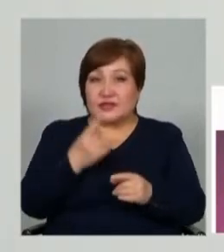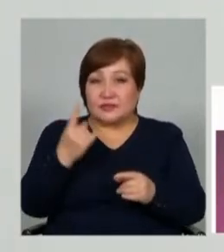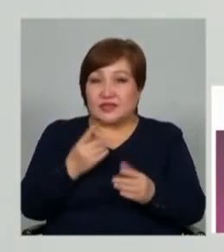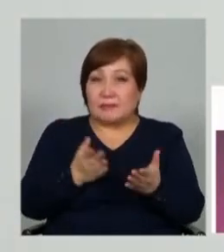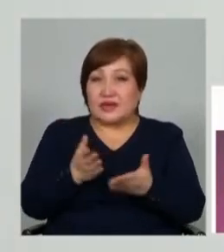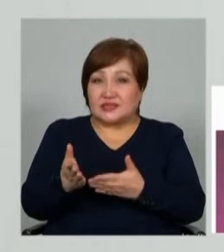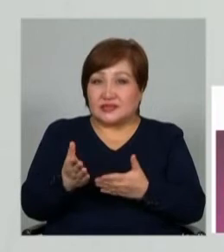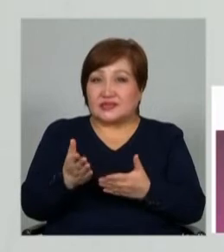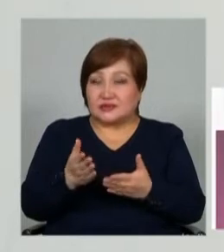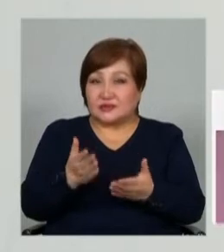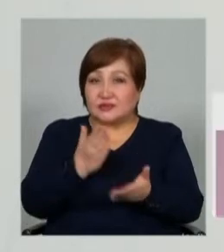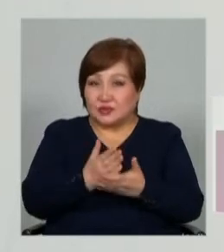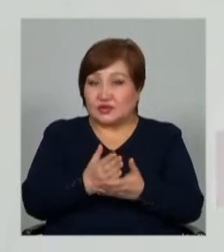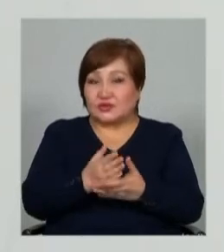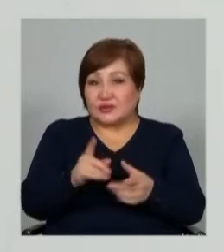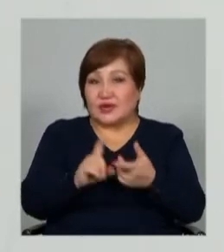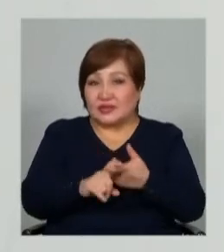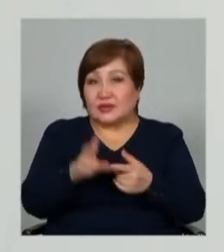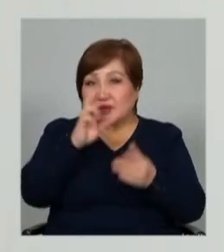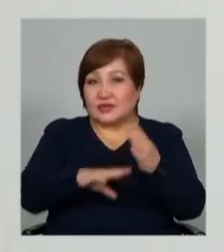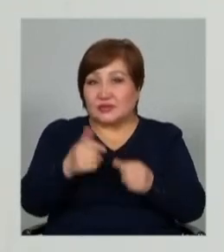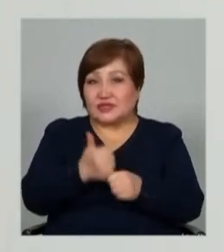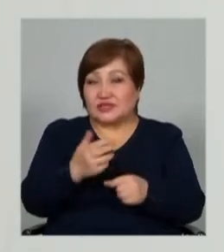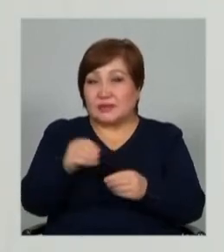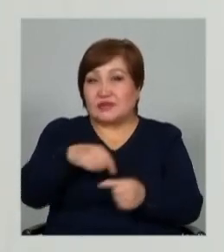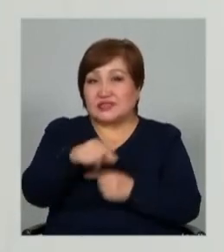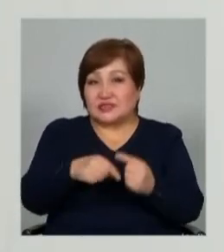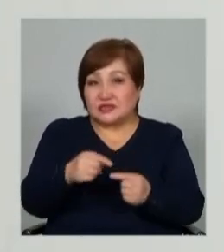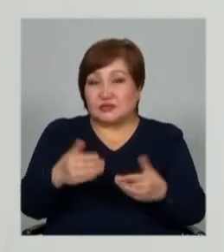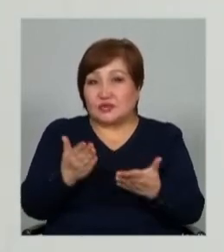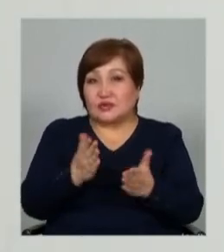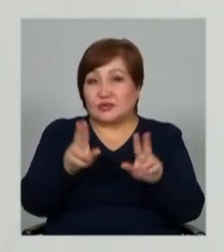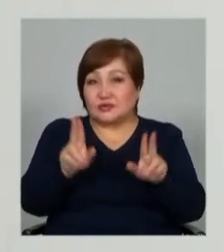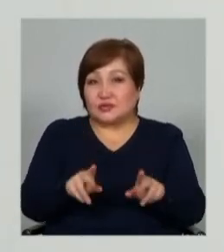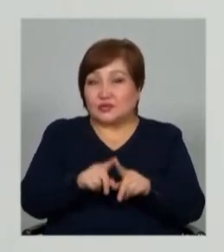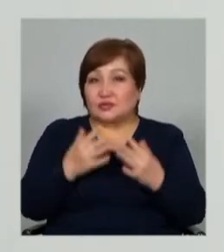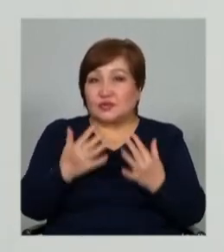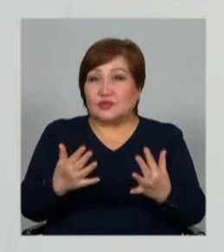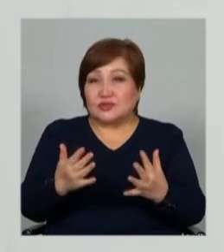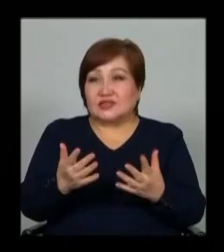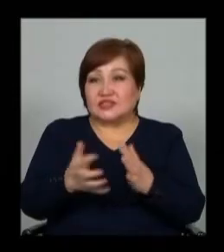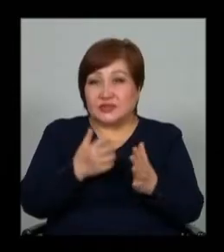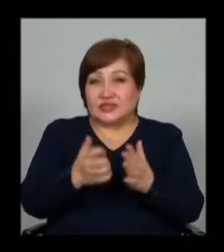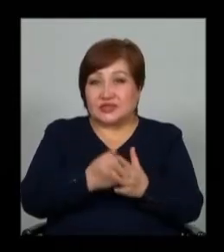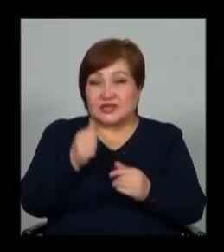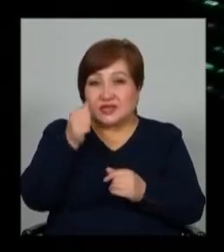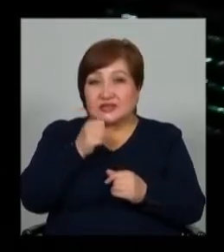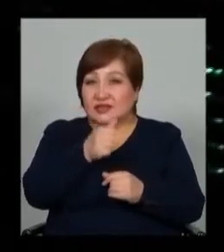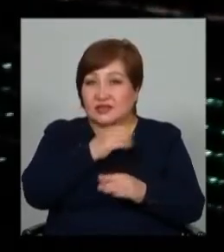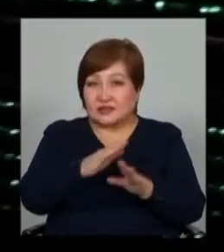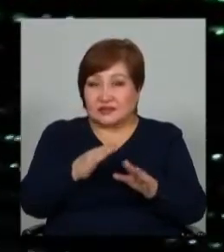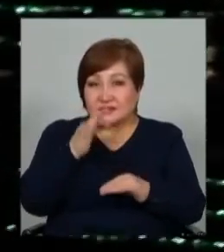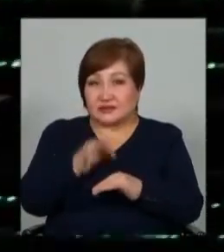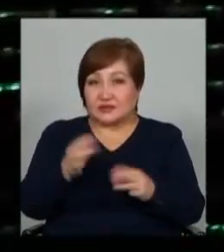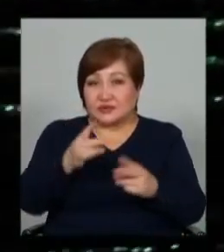отырғандығымен байланысты. Бірақ мемлекет басшысына бизнестің ұстанымы олардың сұрауы жиі жетпей жататынына жасырын емес. Айта кетейік,